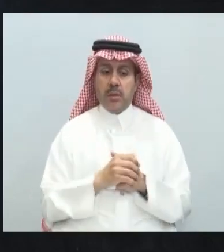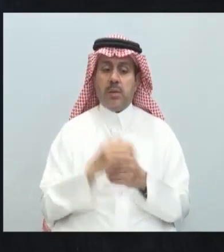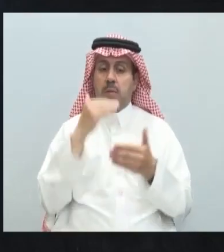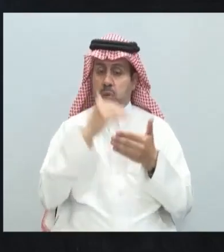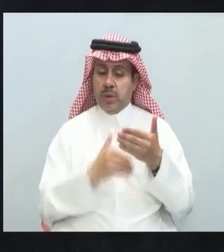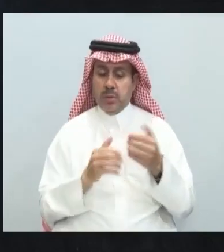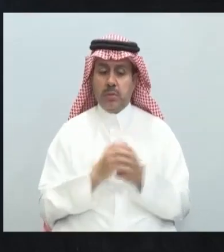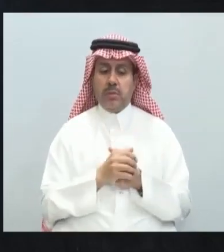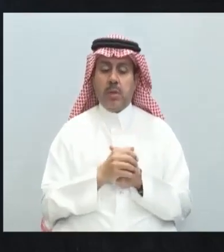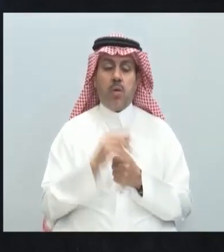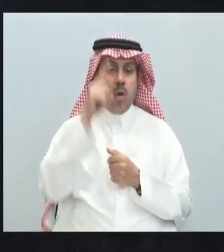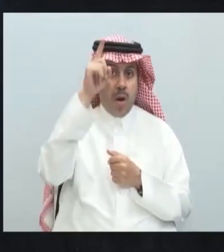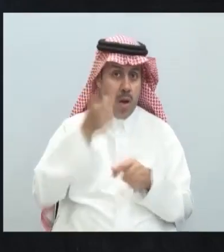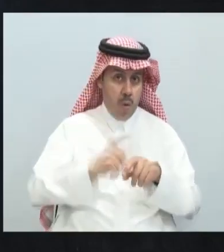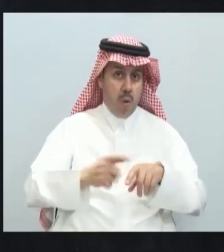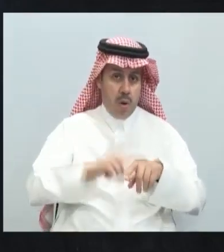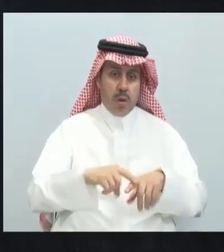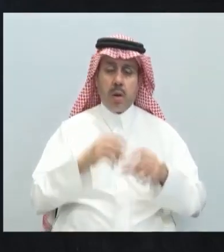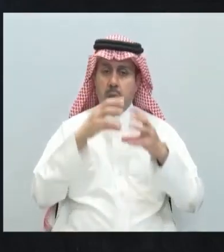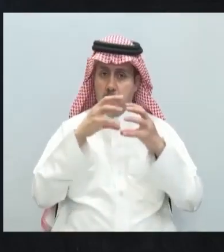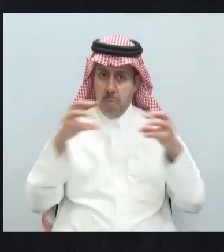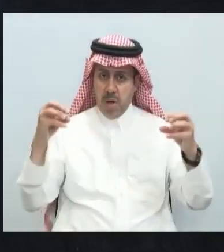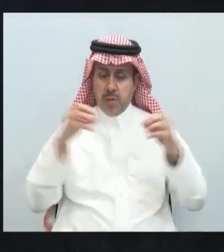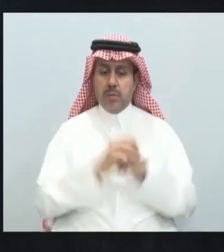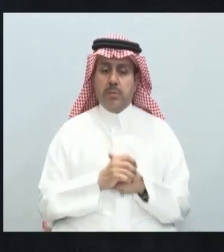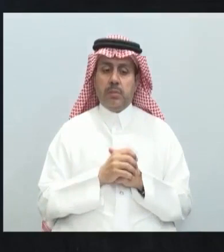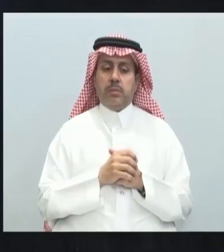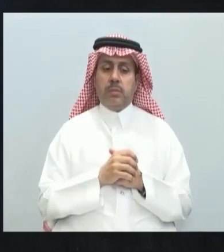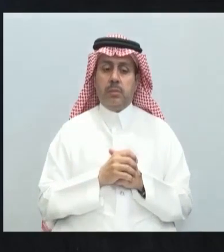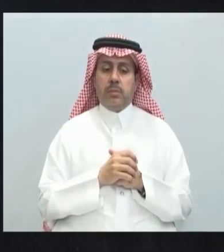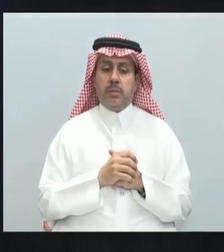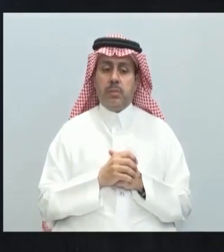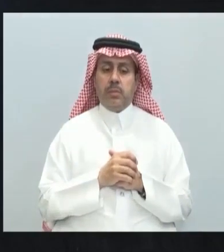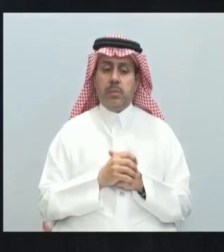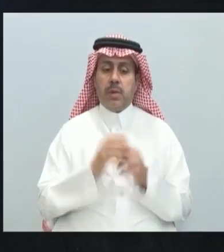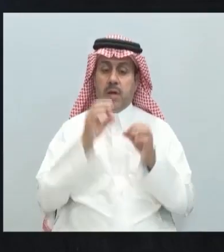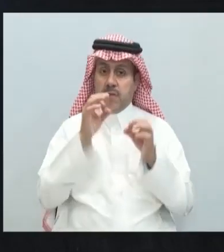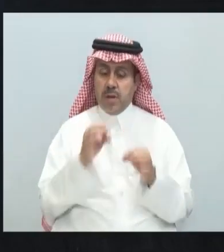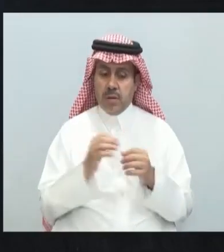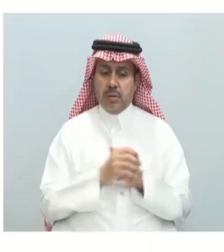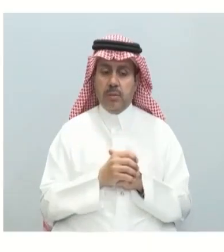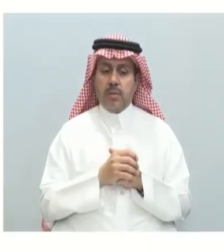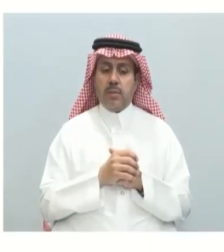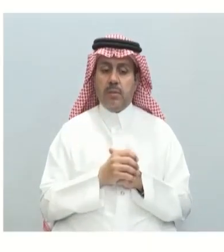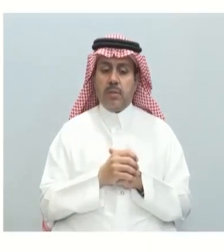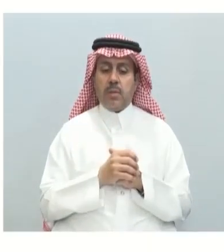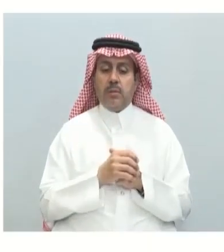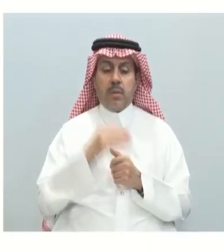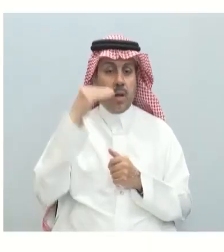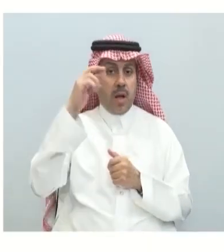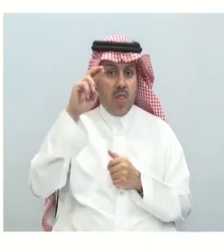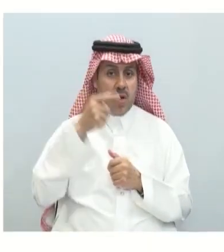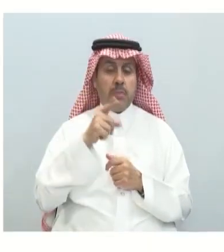وان الله تعالى يكرر ه هذا المعنى وهذا الموضوع في ايات متعدده من كتابه هنا التحذير من